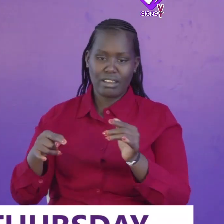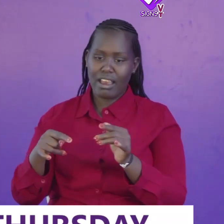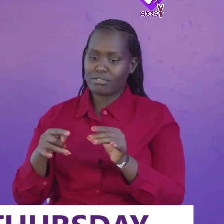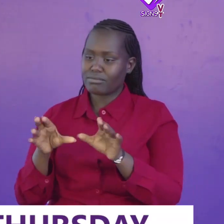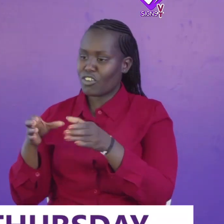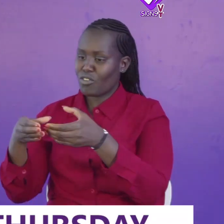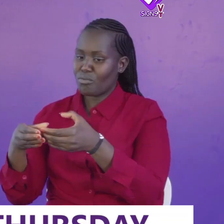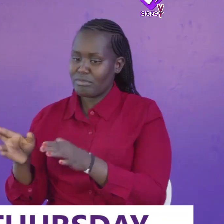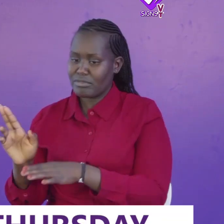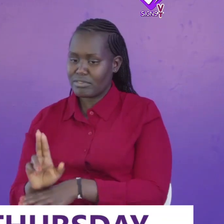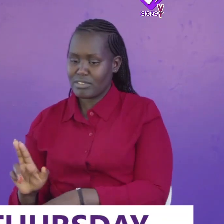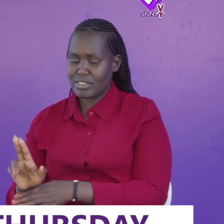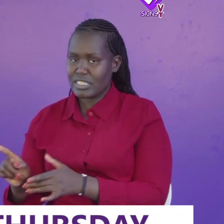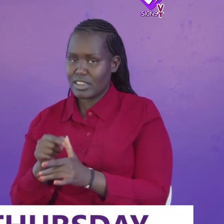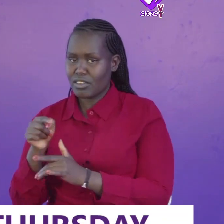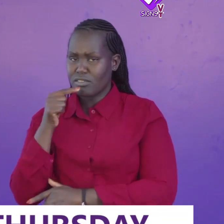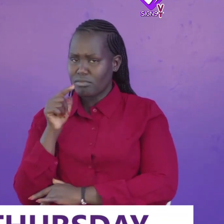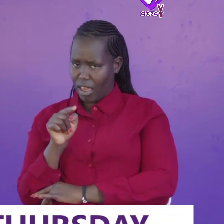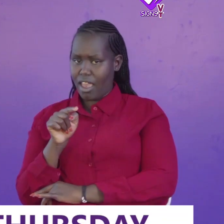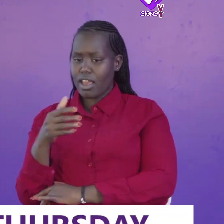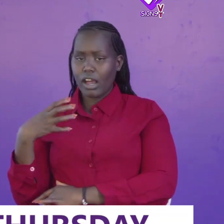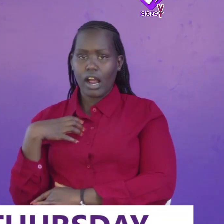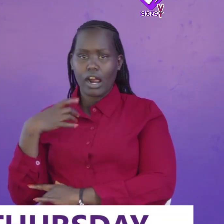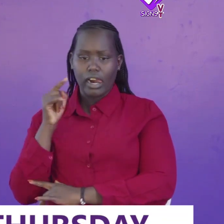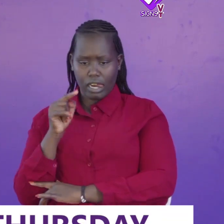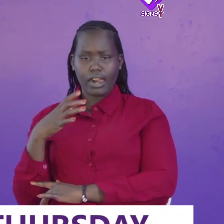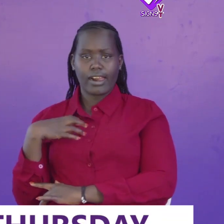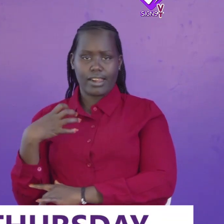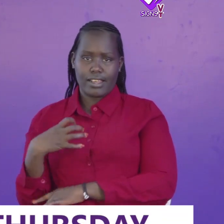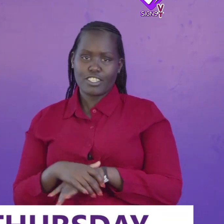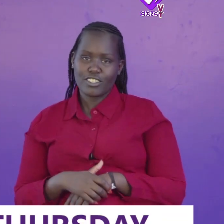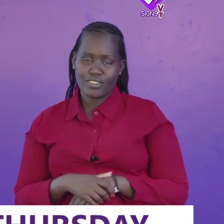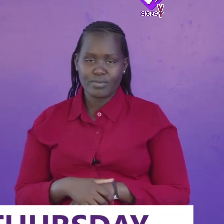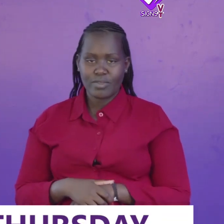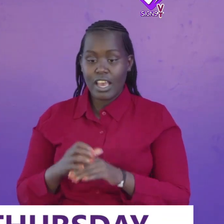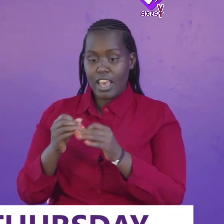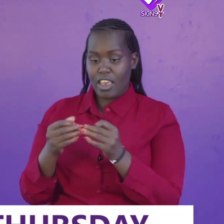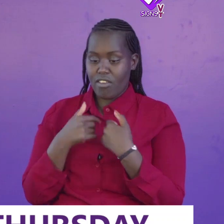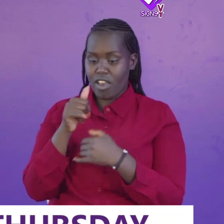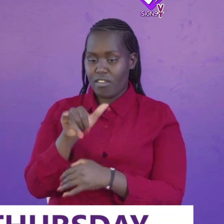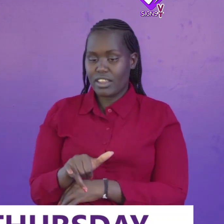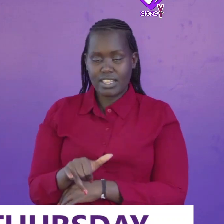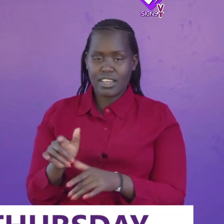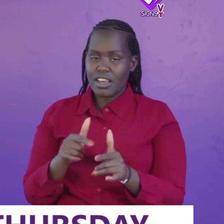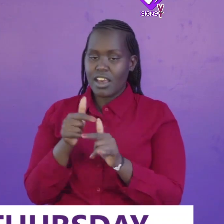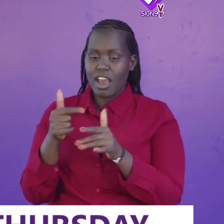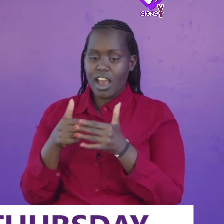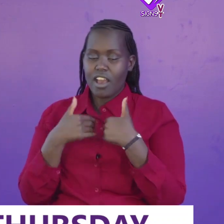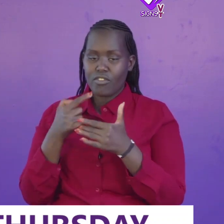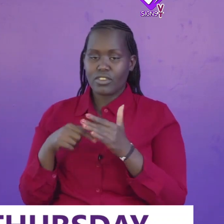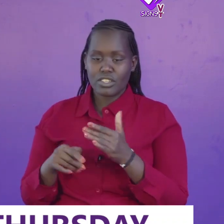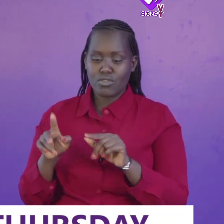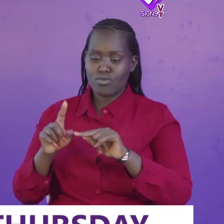home. Ukisportiwa na wanasema ule ni tajiri. Ndio kusema hii area juu kama hauna hiyo uko na nini? Unategemea hiyo